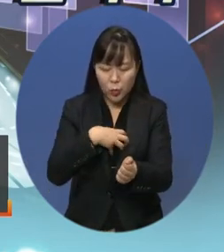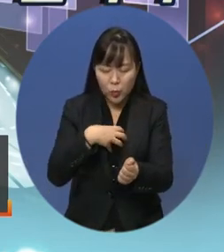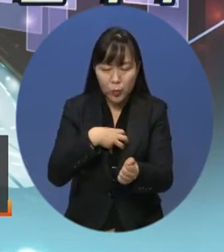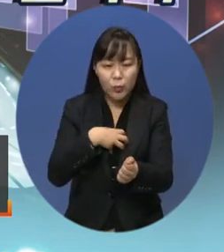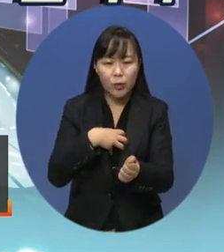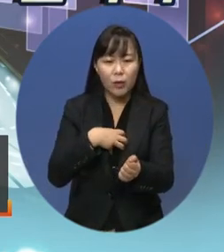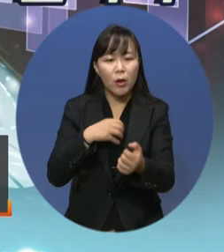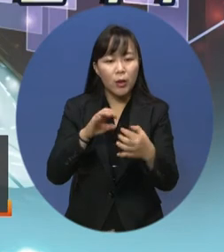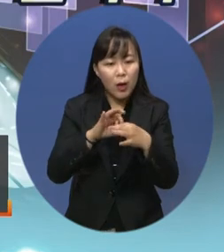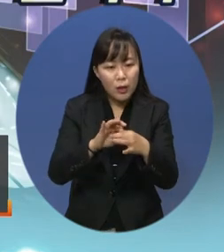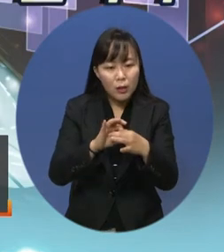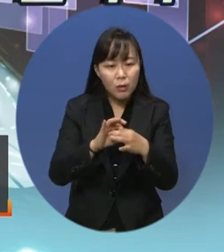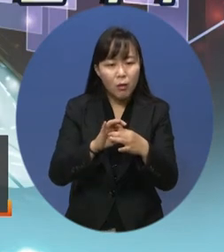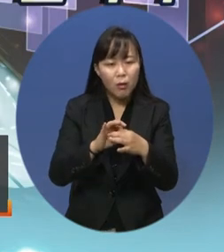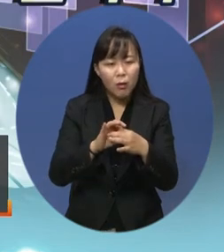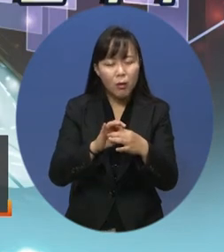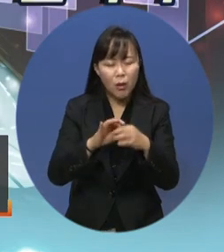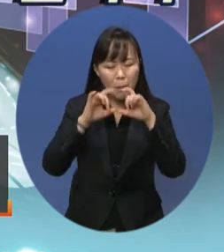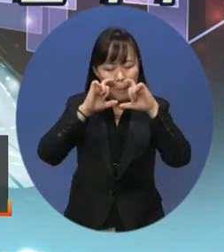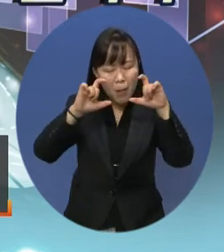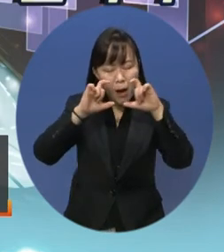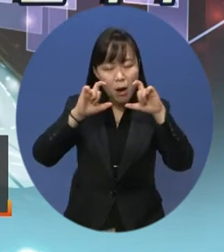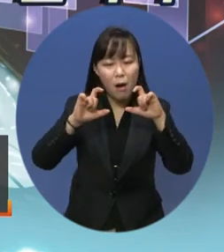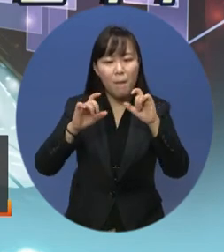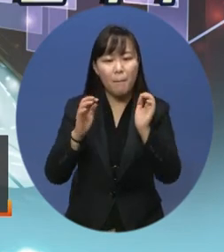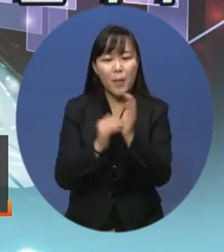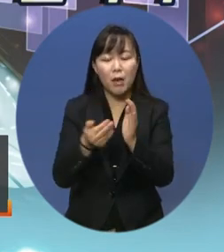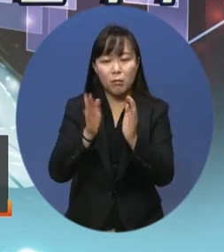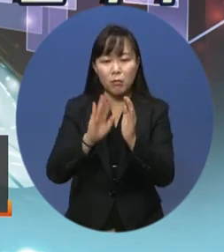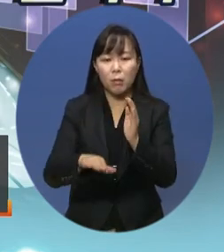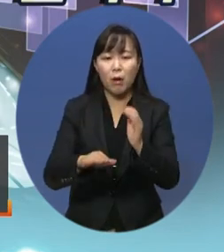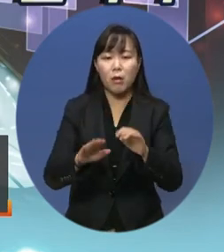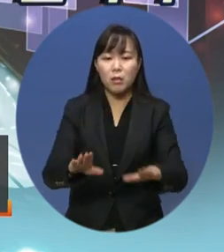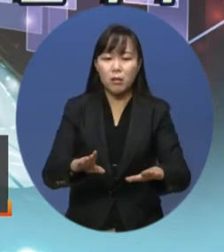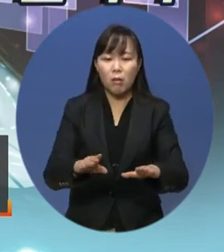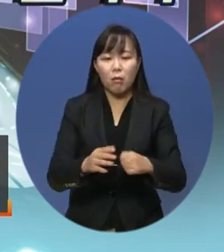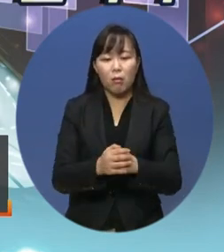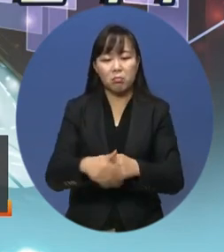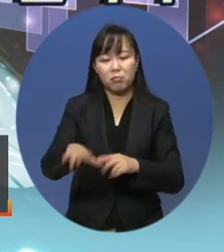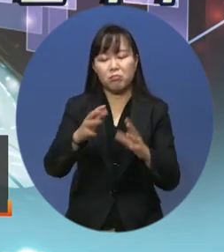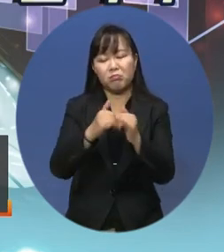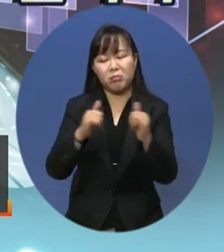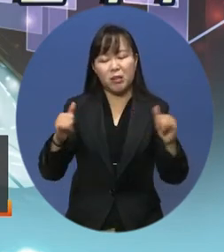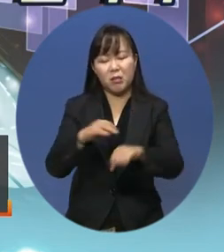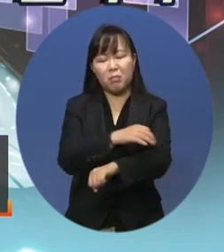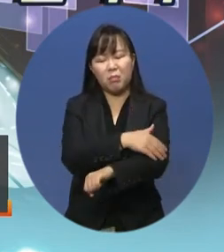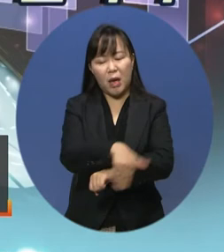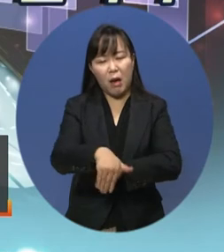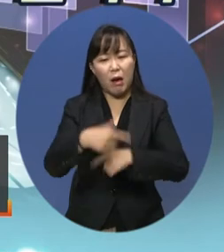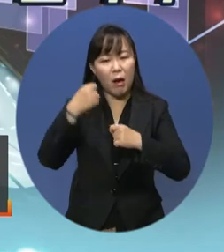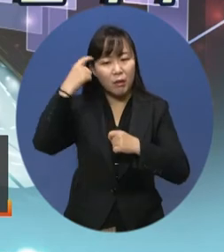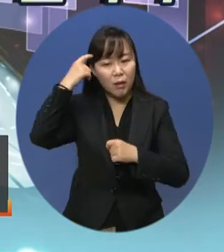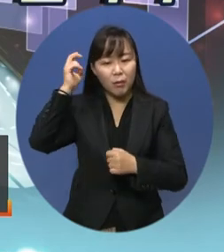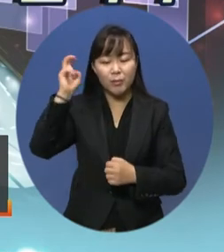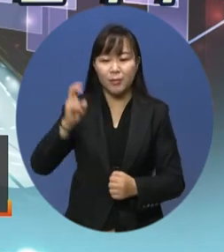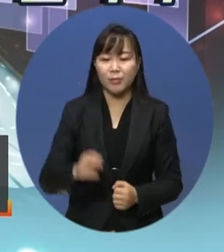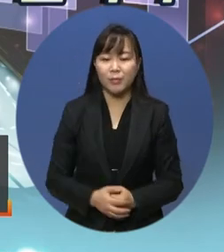위험 요소를 강곡히 경고해왔지만은 심각하게 받아들이지 않았기